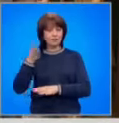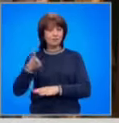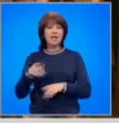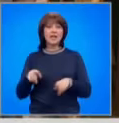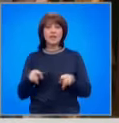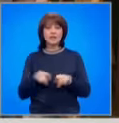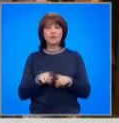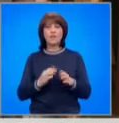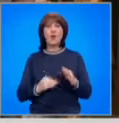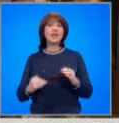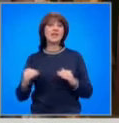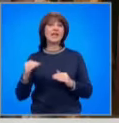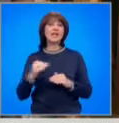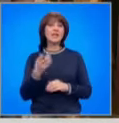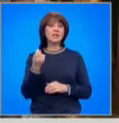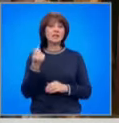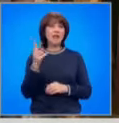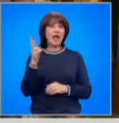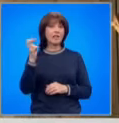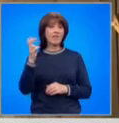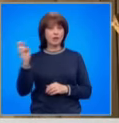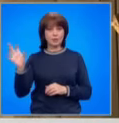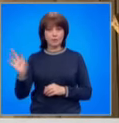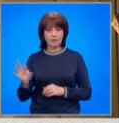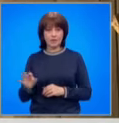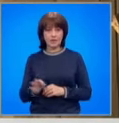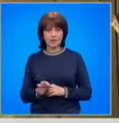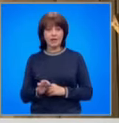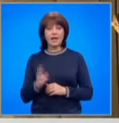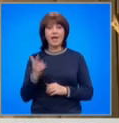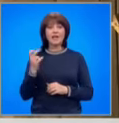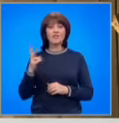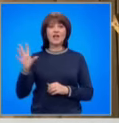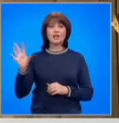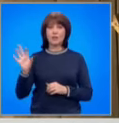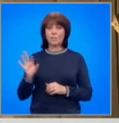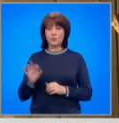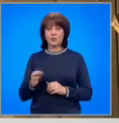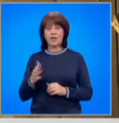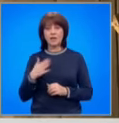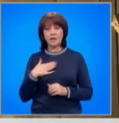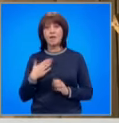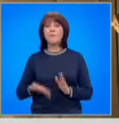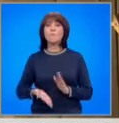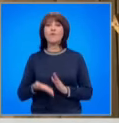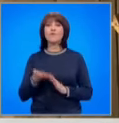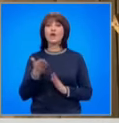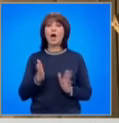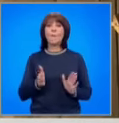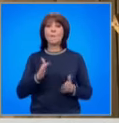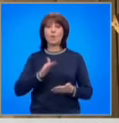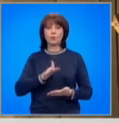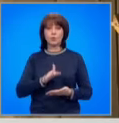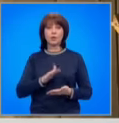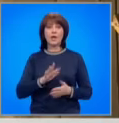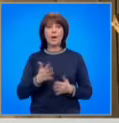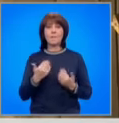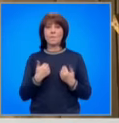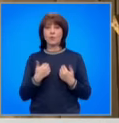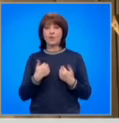тях скокът на цените е около 20%. 20% има едно повишаване на продуктите по наши такива